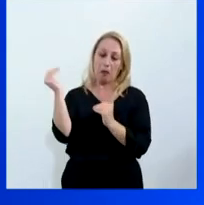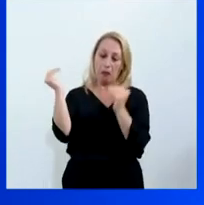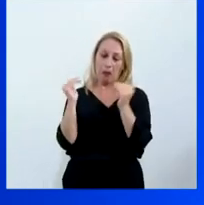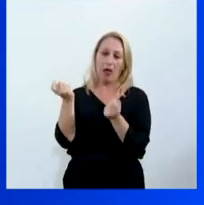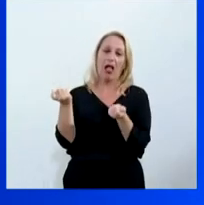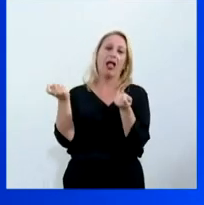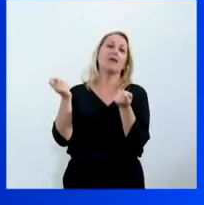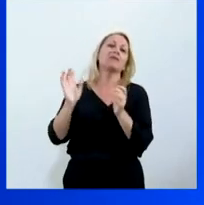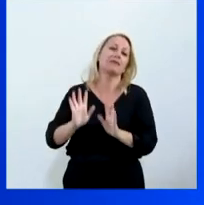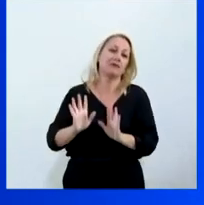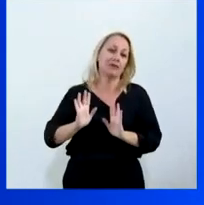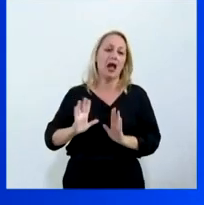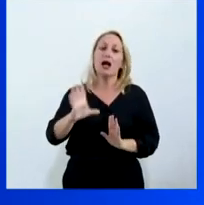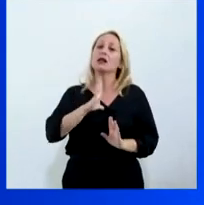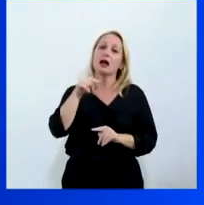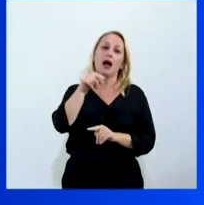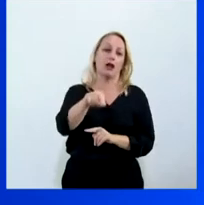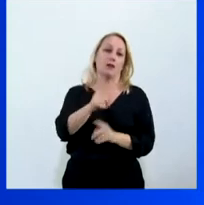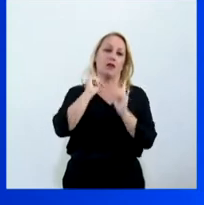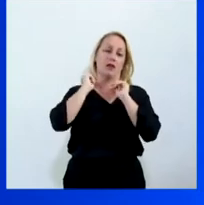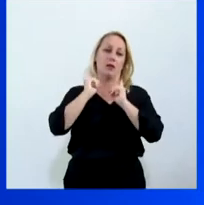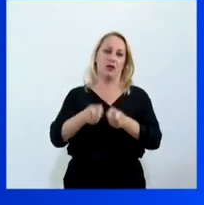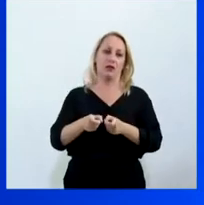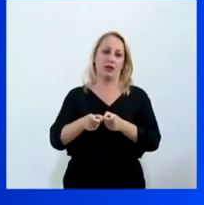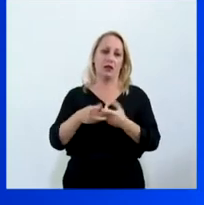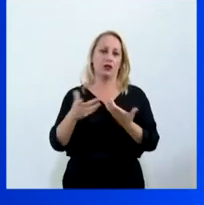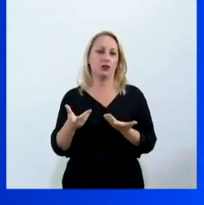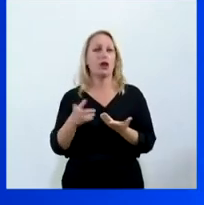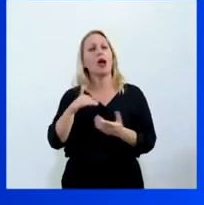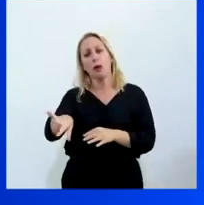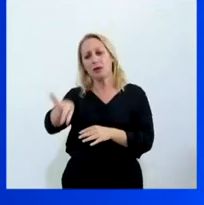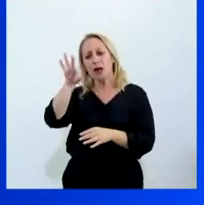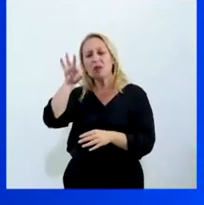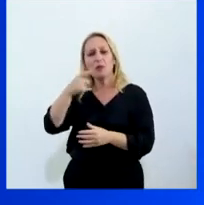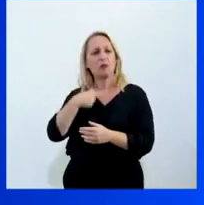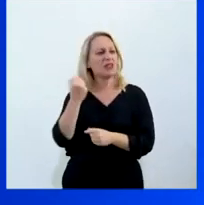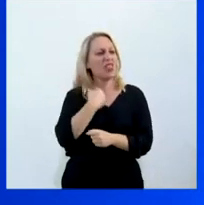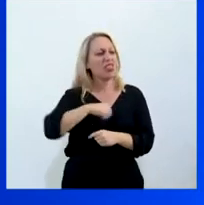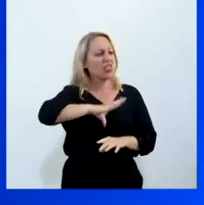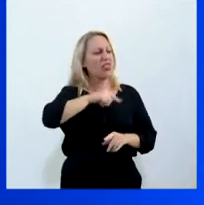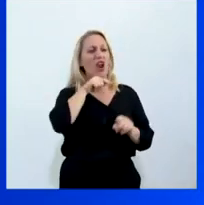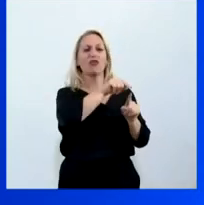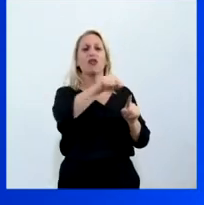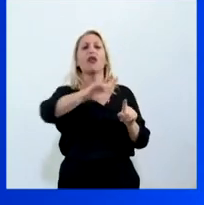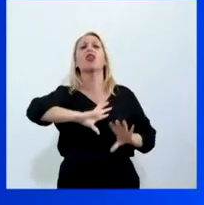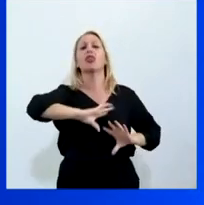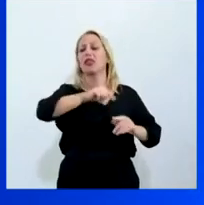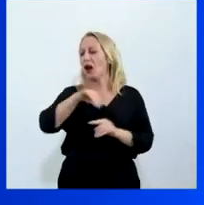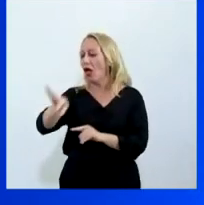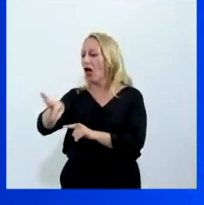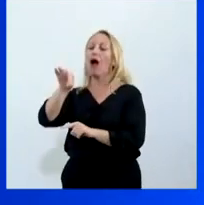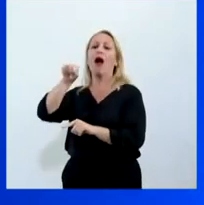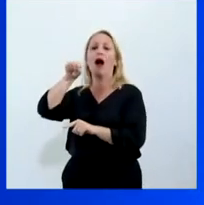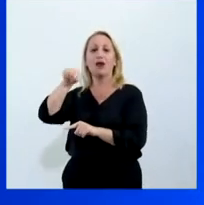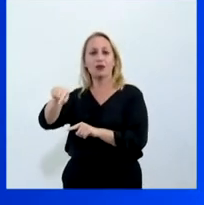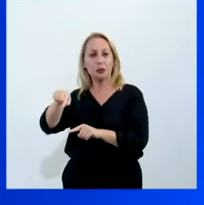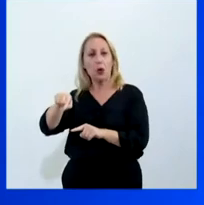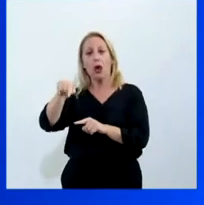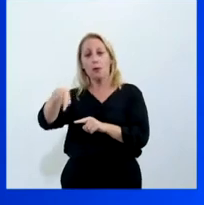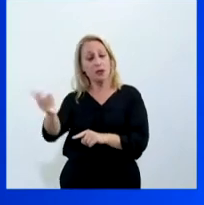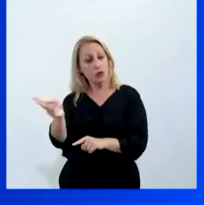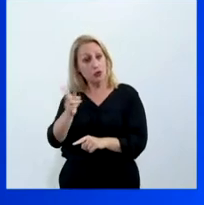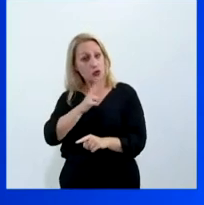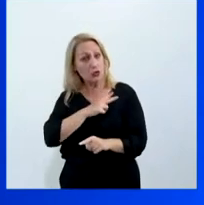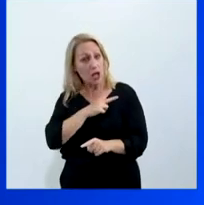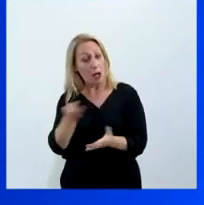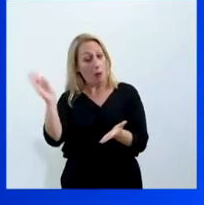πολίτες θα κρίνουν κατά το πόσο αυτή η επιλογή, που μπορεί να ήταν μια επιλογή αντίδρασης, τελικά ήταν η ορθή και πρέπει να την επαναλάβουν